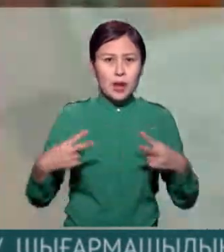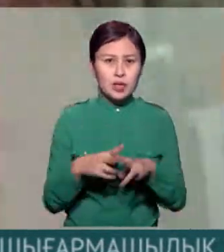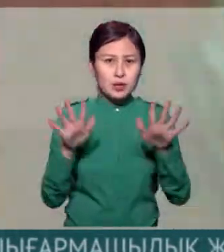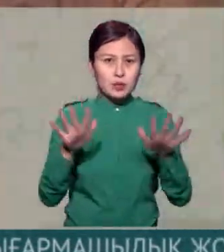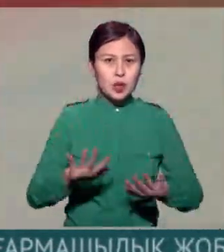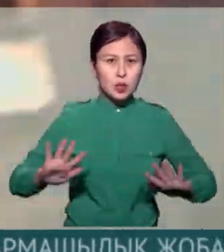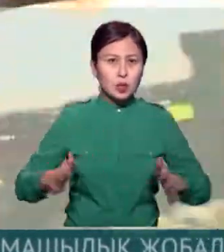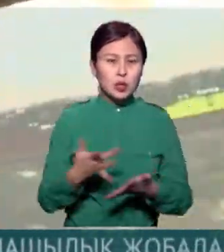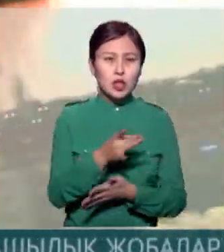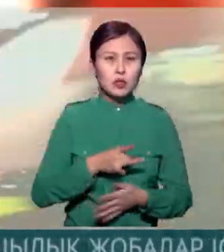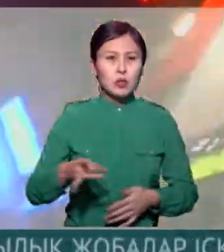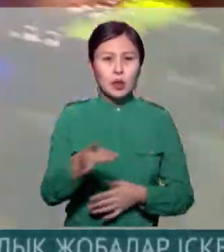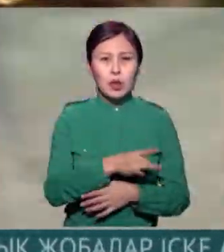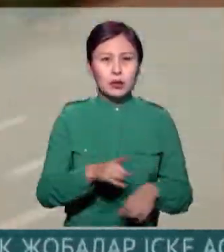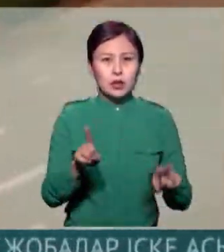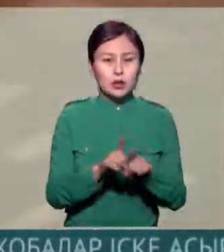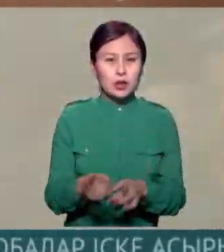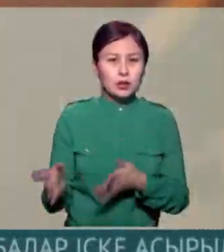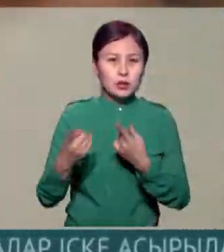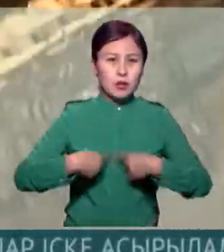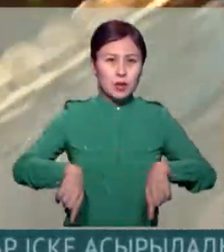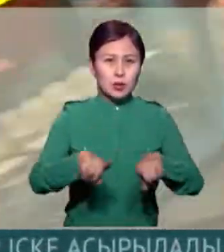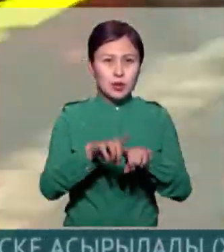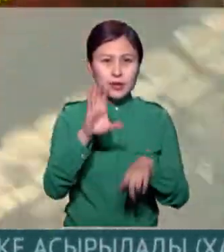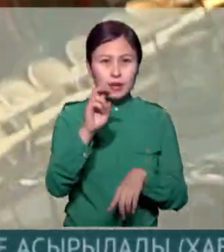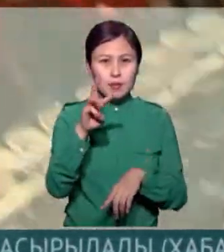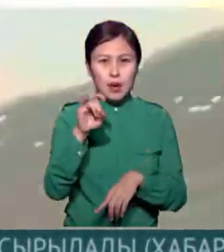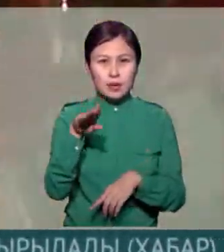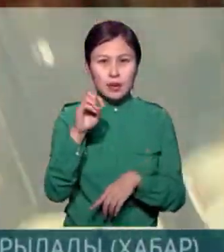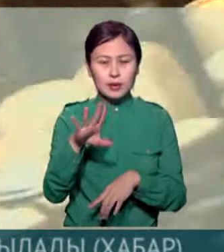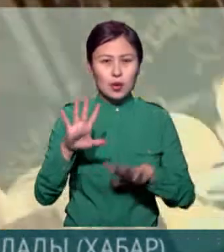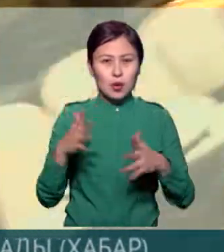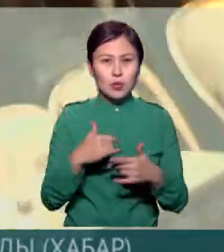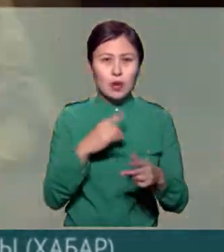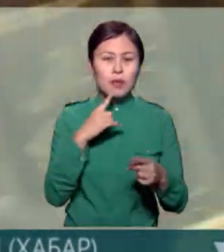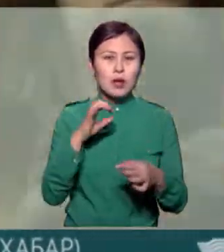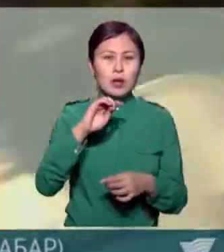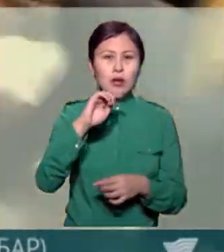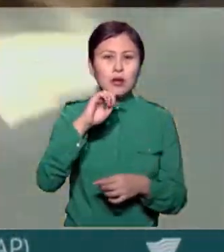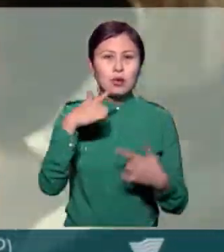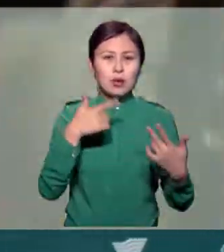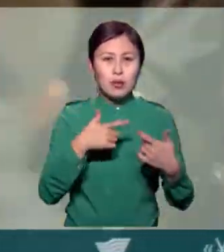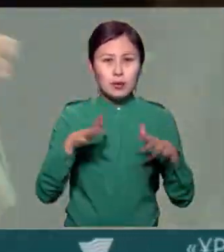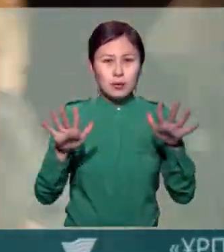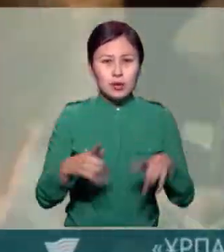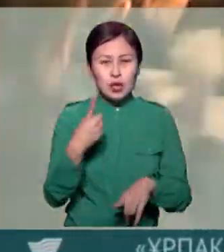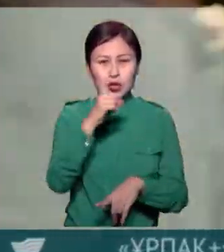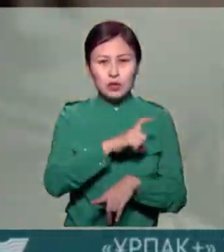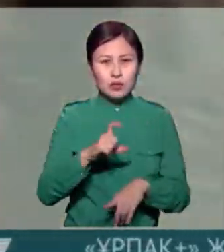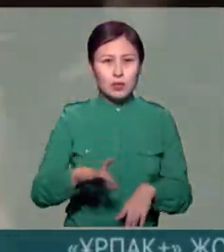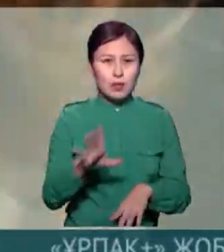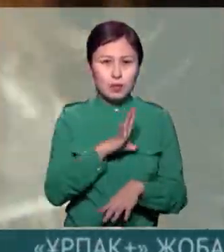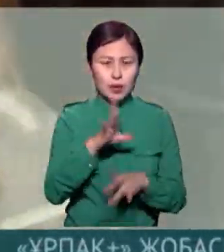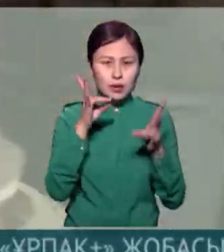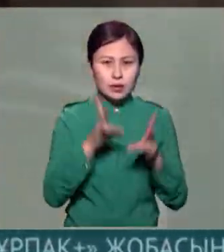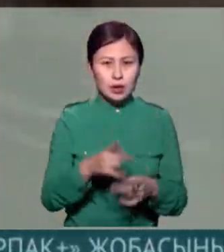Париждегі меншікті тілшісі республика алаңына жақын Сен-Мартен желек жолында атыс болып, бір адамның жаралғаны туралы ақпарат